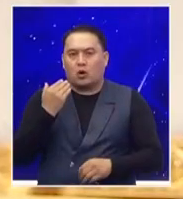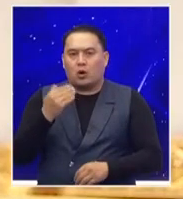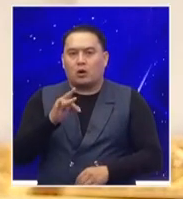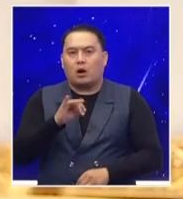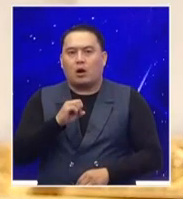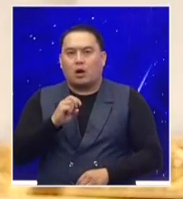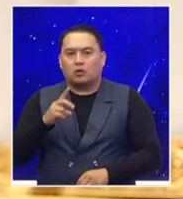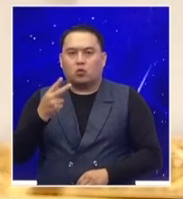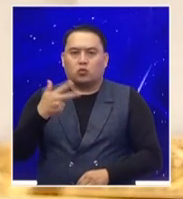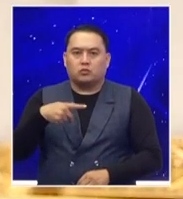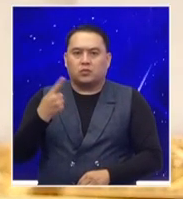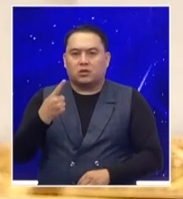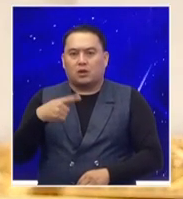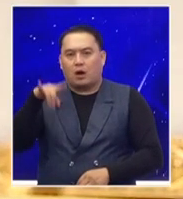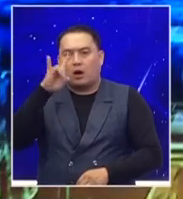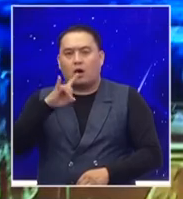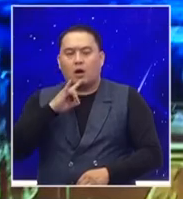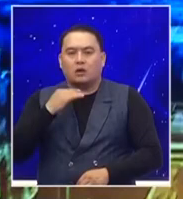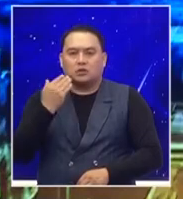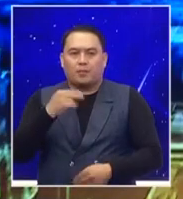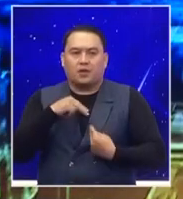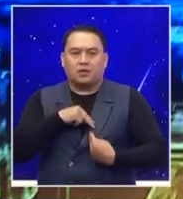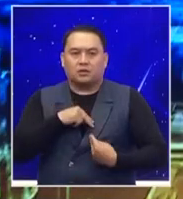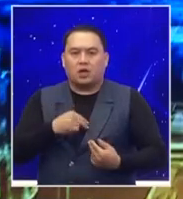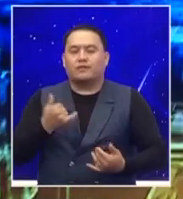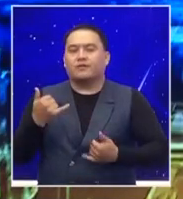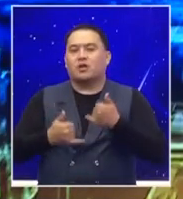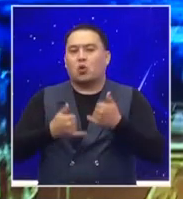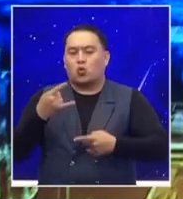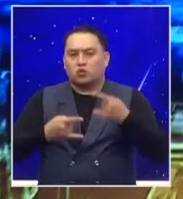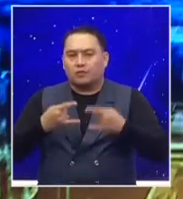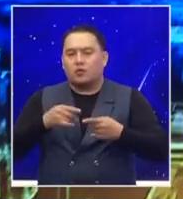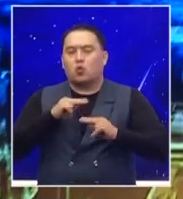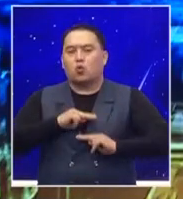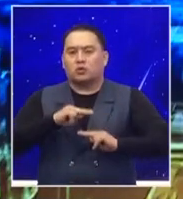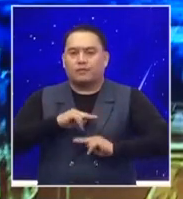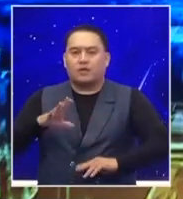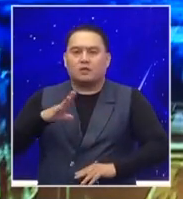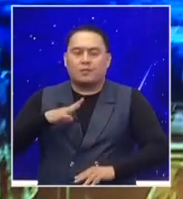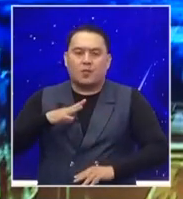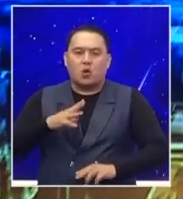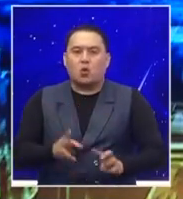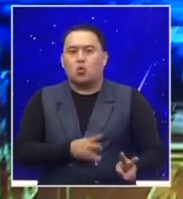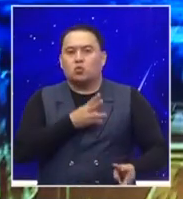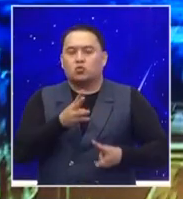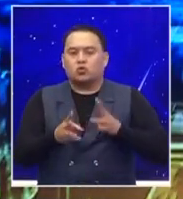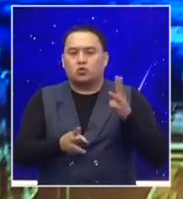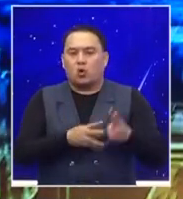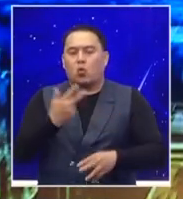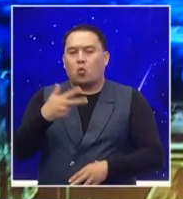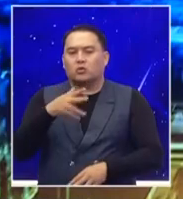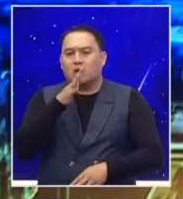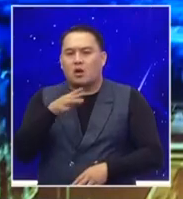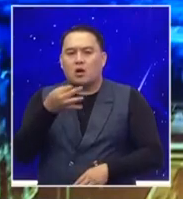Рахат 31-ші арна, Хабар арналарында президент телерадио кешенінде қызмет атқарды. Отеді Орда Бұзар 30-ында